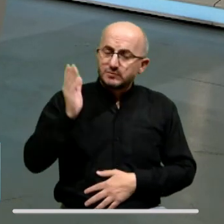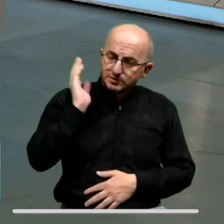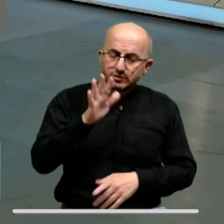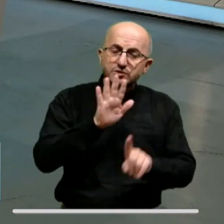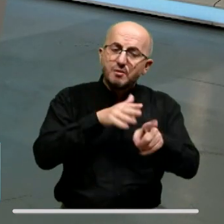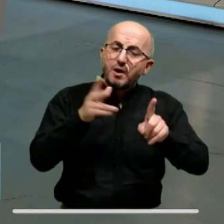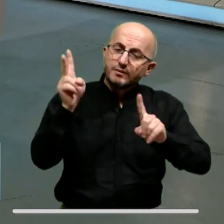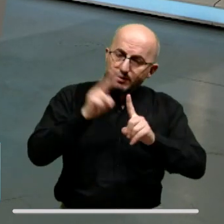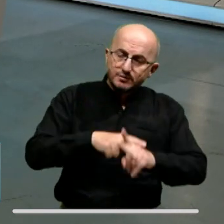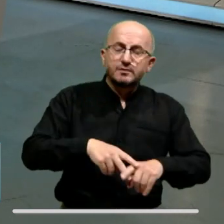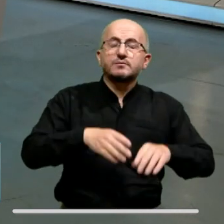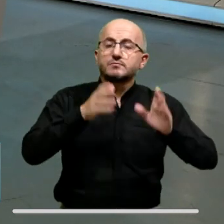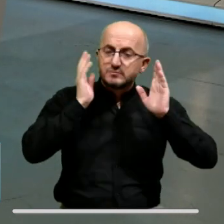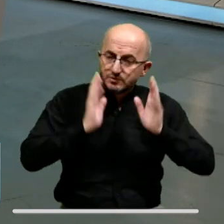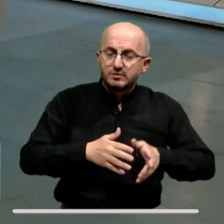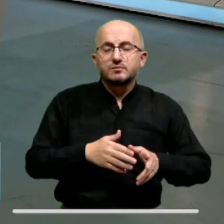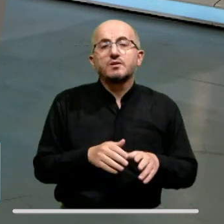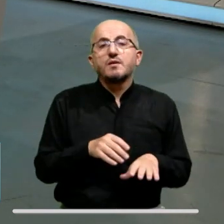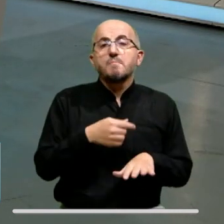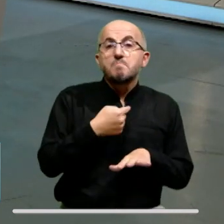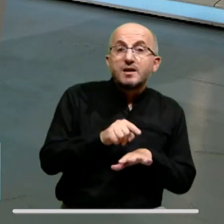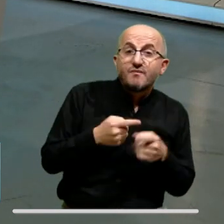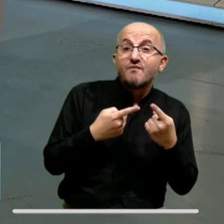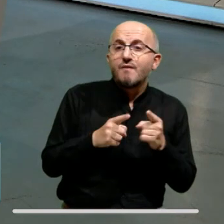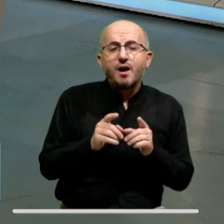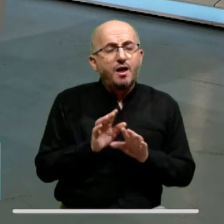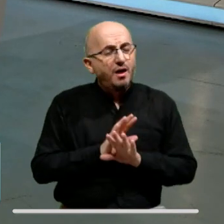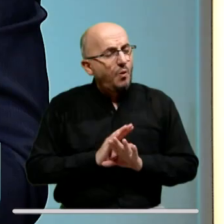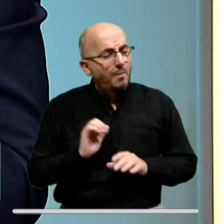kılsın. Efendim böyle